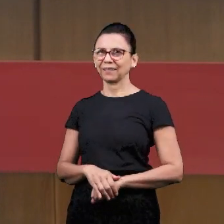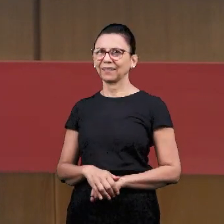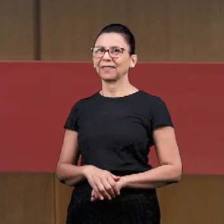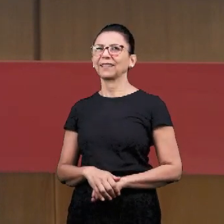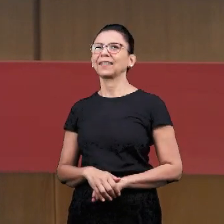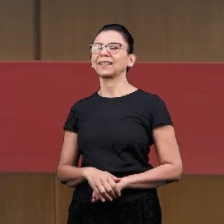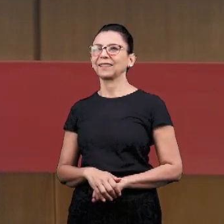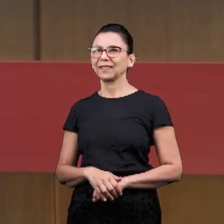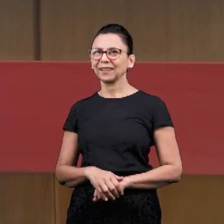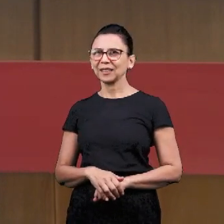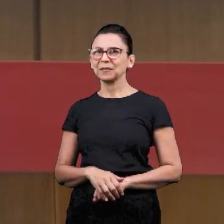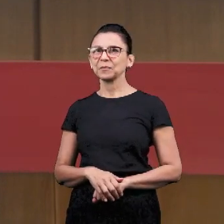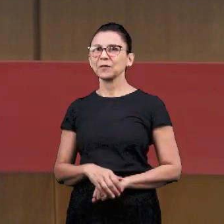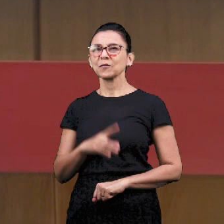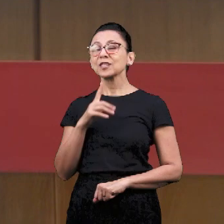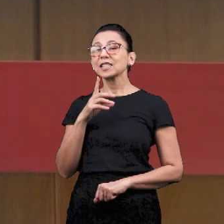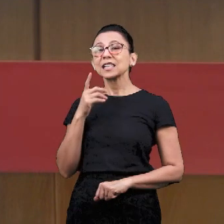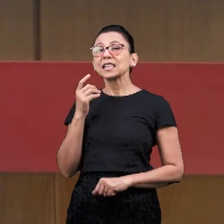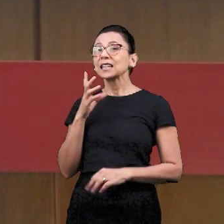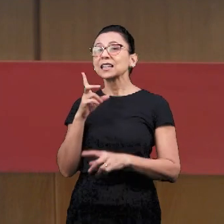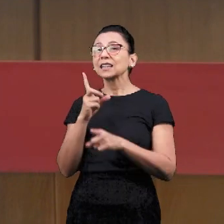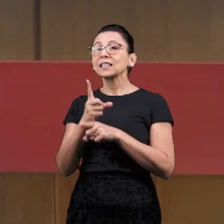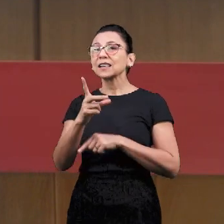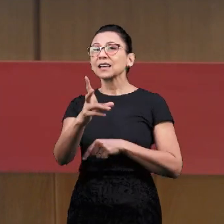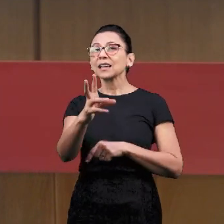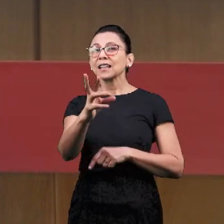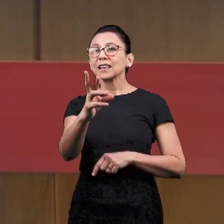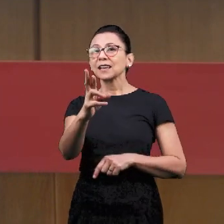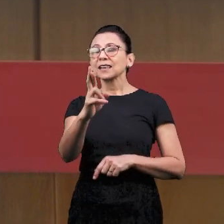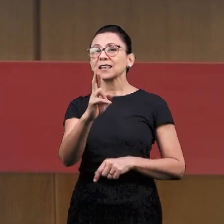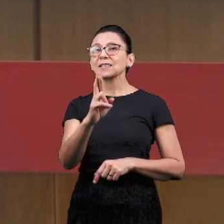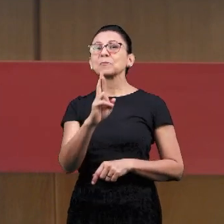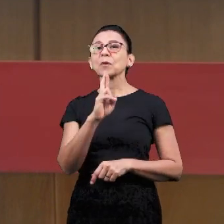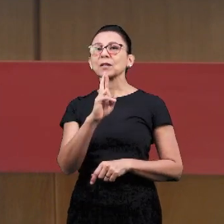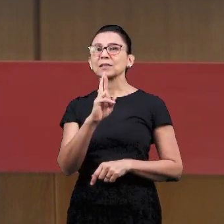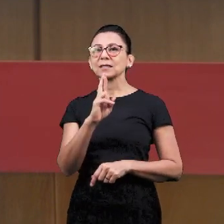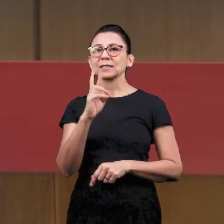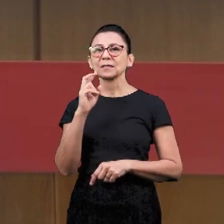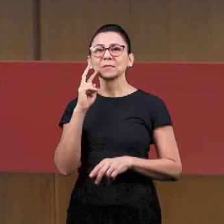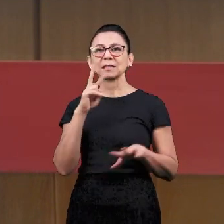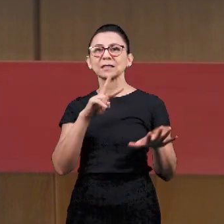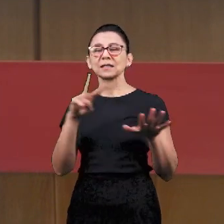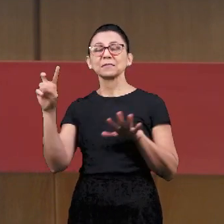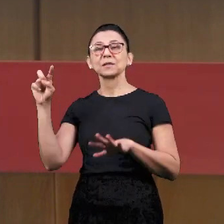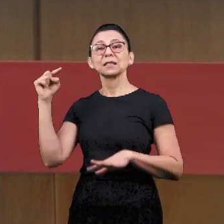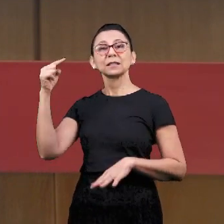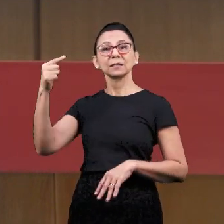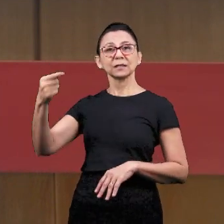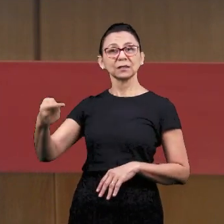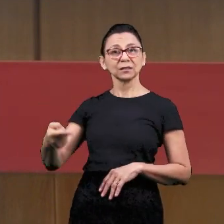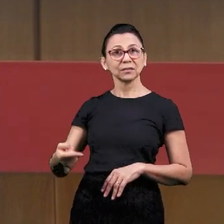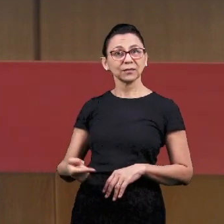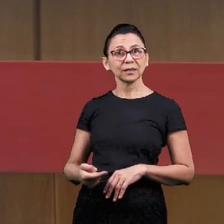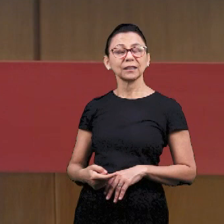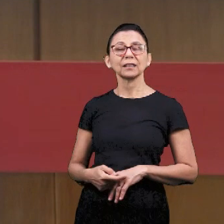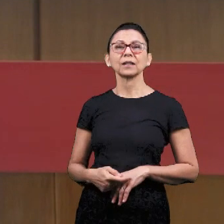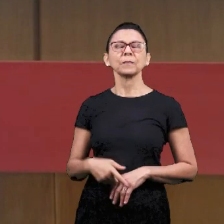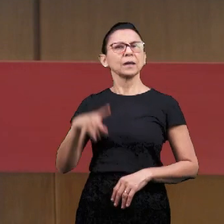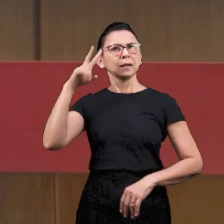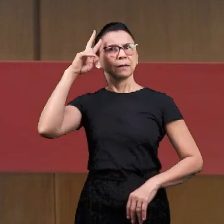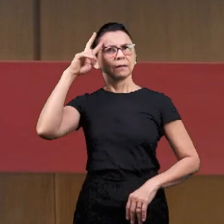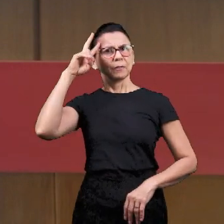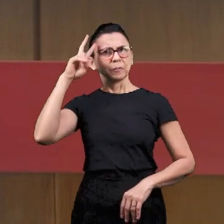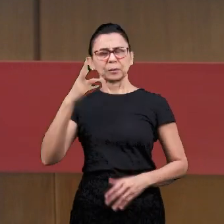réponse de cette deuxième question pour la semaine prochaine. Nous arrivons à la fin de cette école biblique dominicale. Nous voulons rappeler aux frères et sœurs le